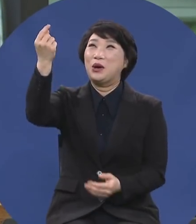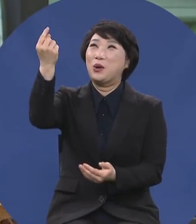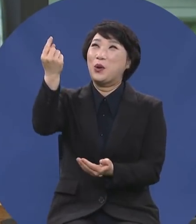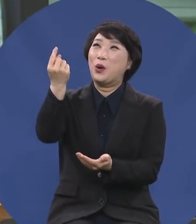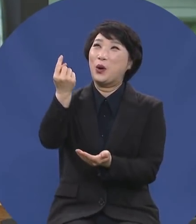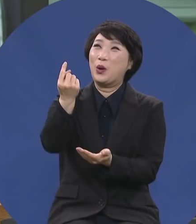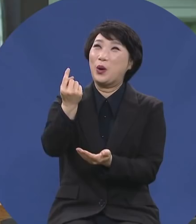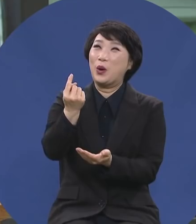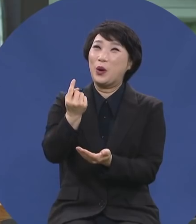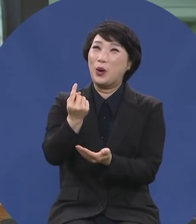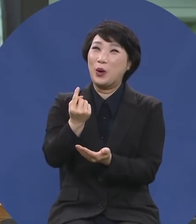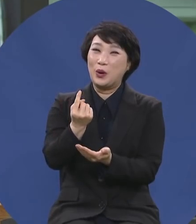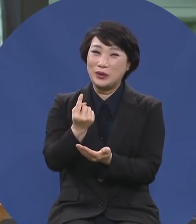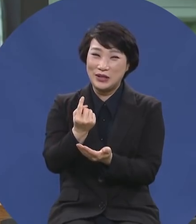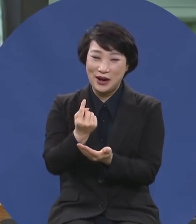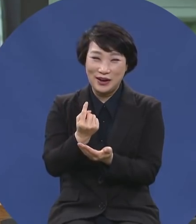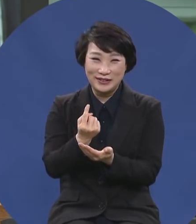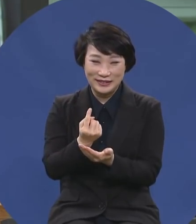성령이